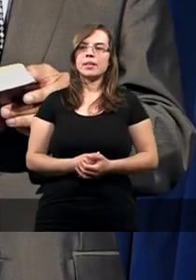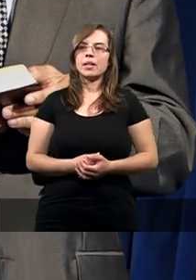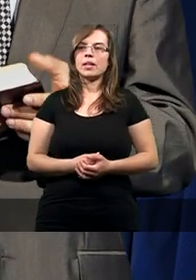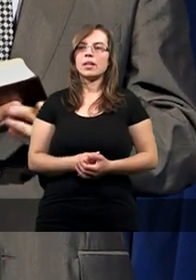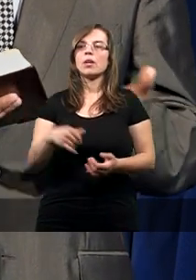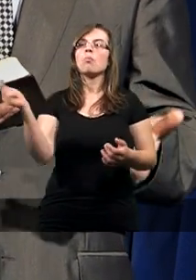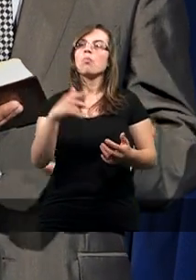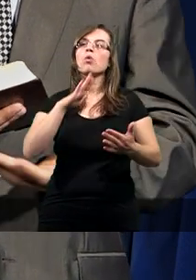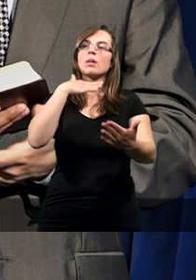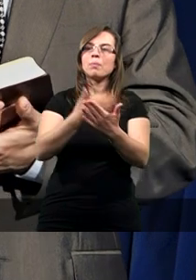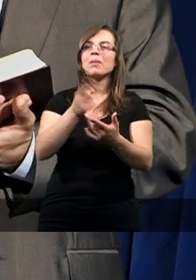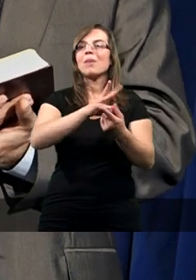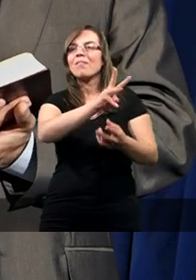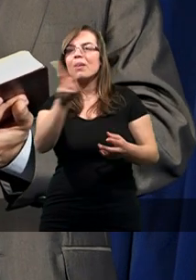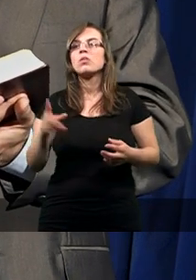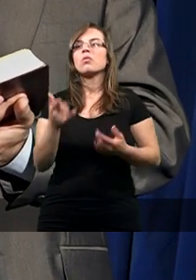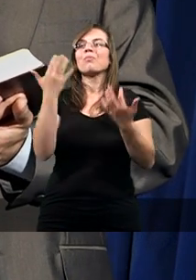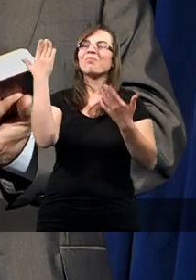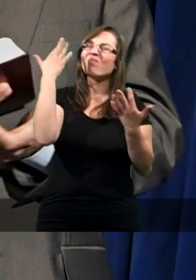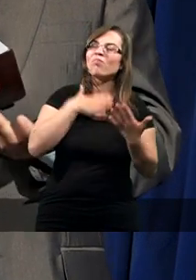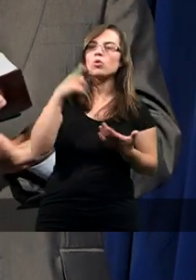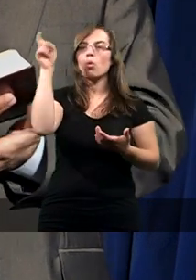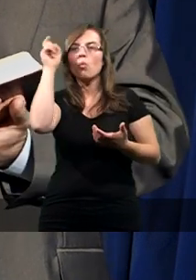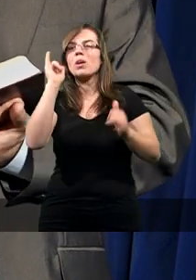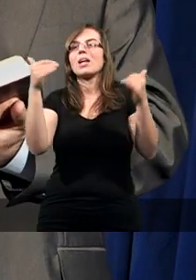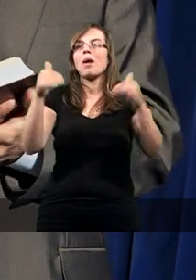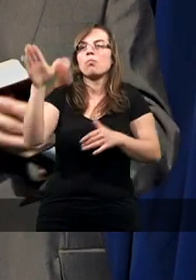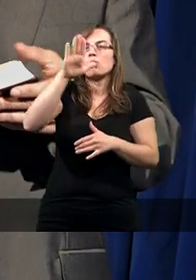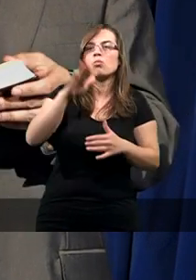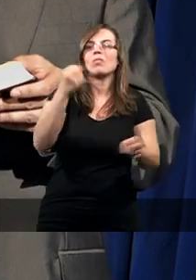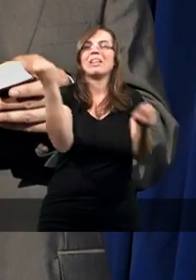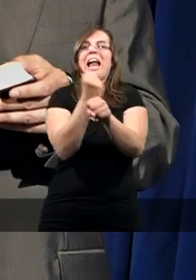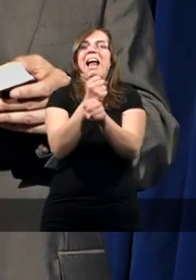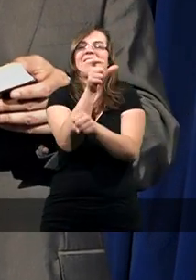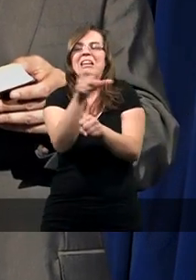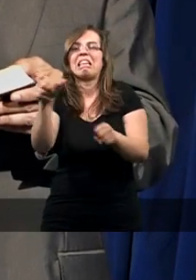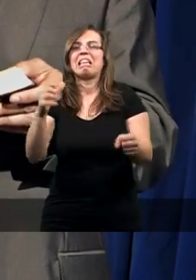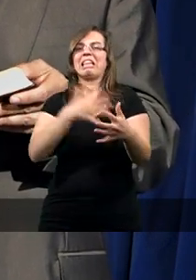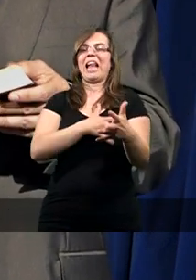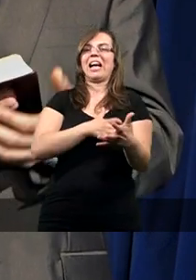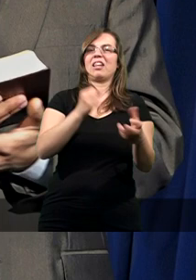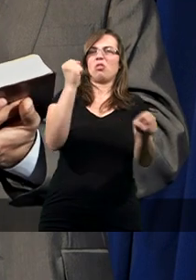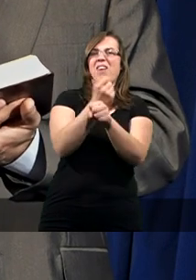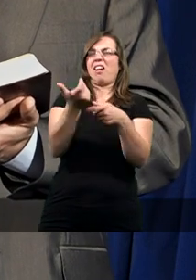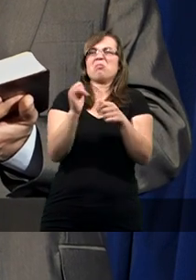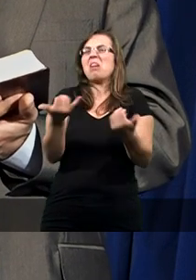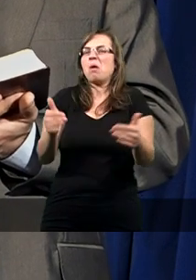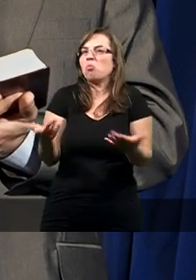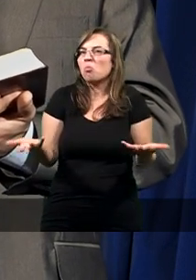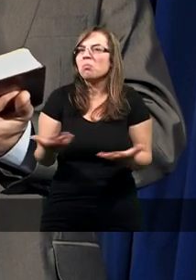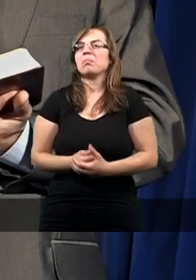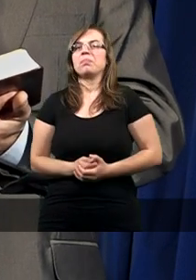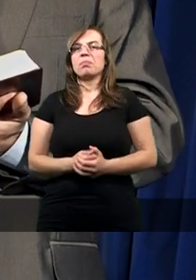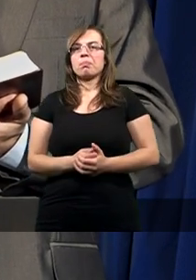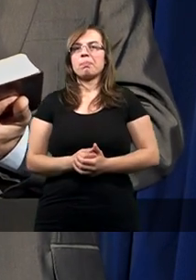somebody's heart? Muszę przyznać, że to mi sprawiało wiele kłopotów, bo jak Pan Bóg mógłby zatwardzić czyjeś serce? But the same sun